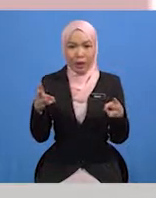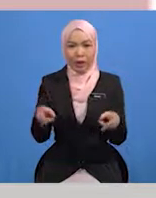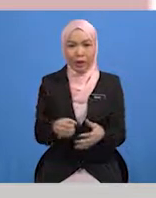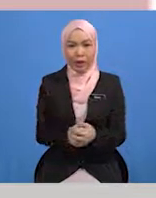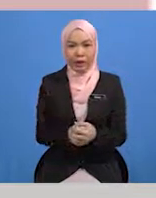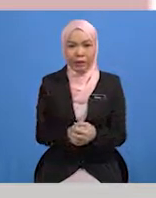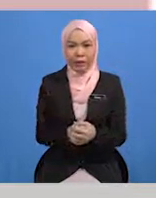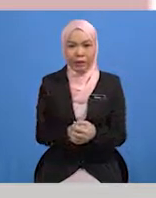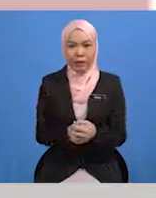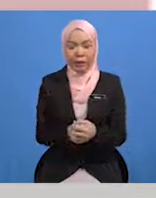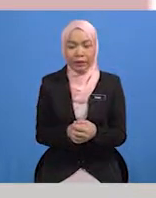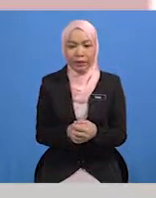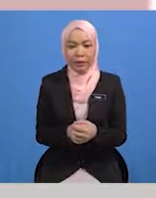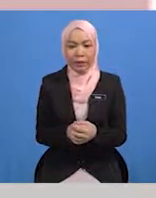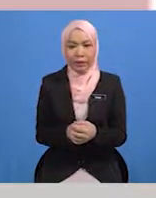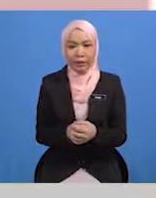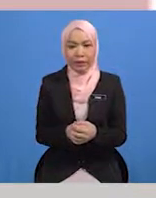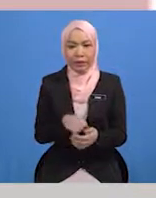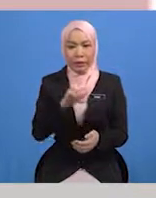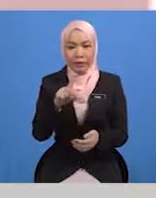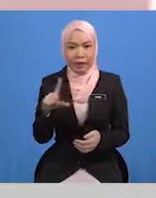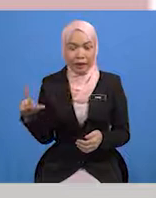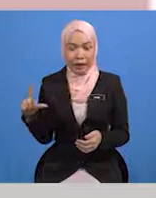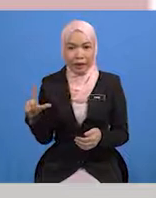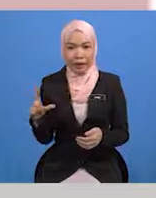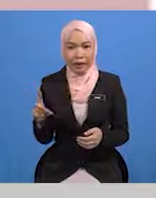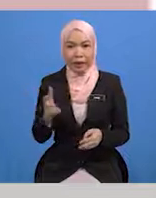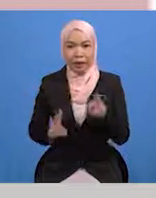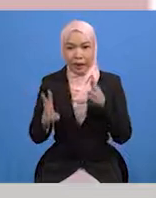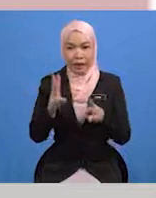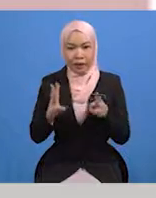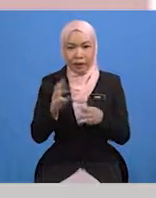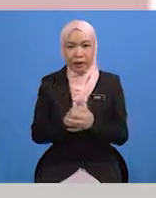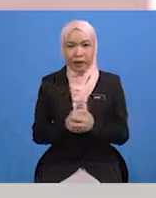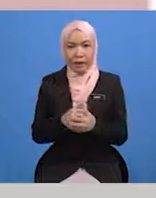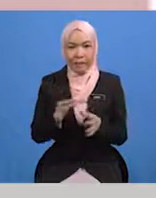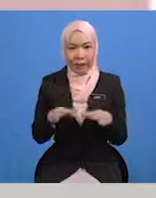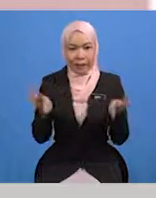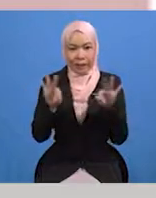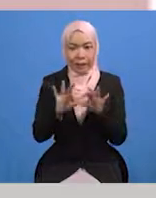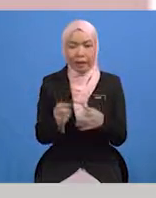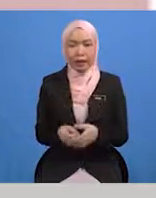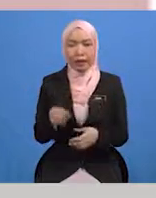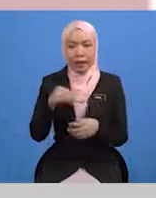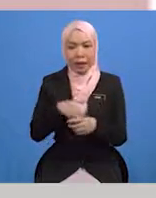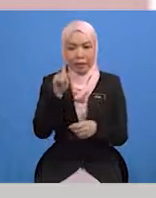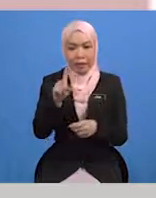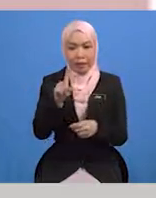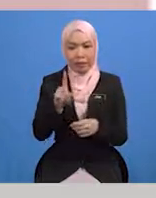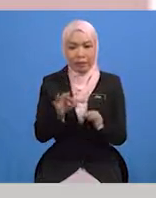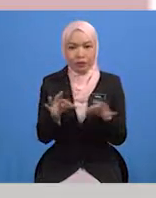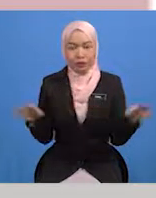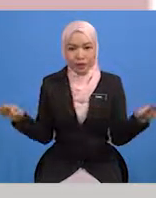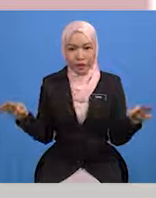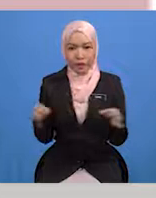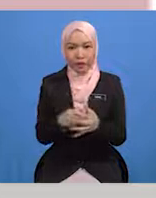merupakan wira atau wirawati dalam sesebuah karya. Disebut juga protagonis